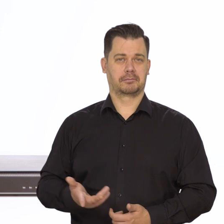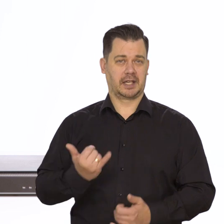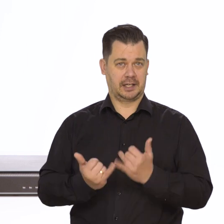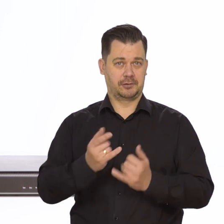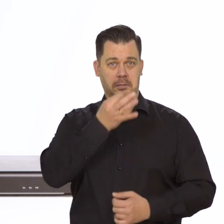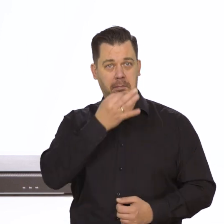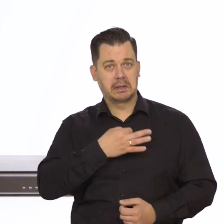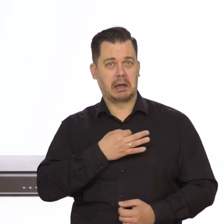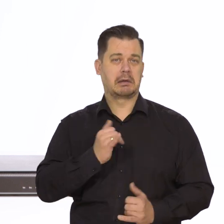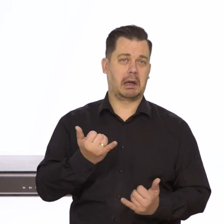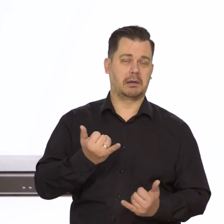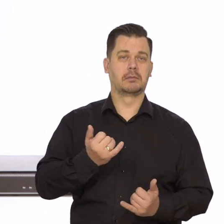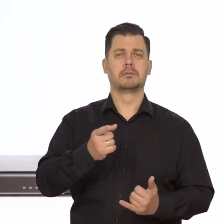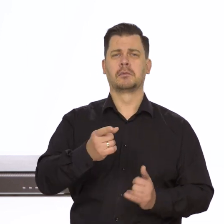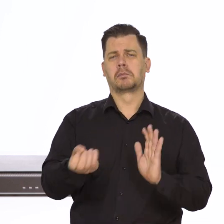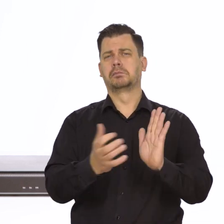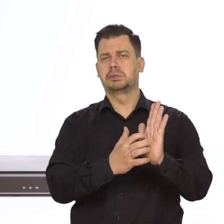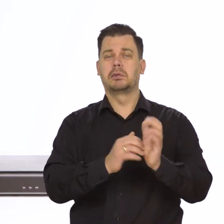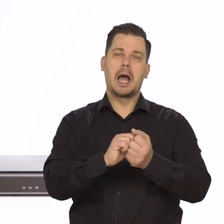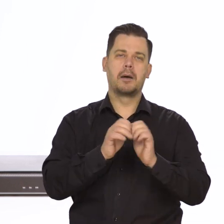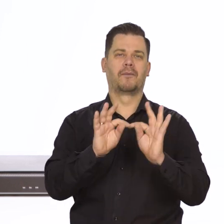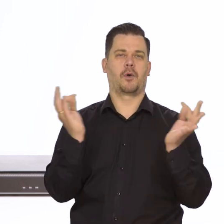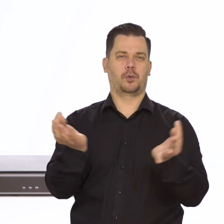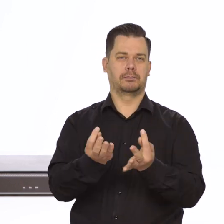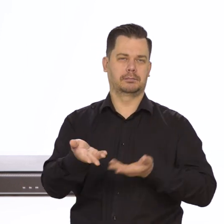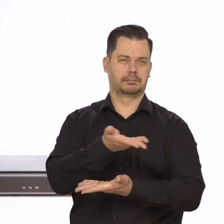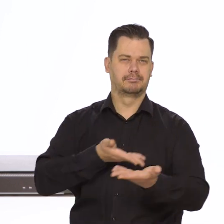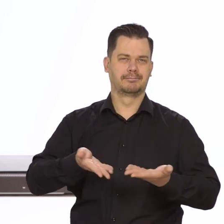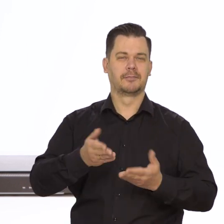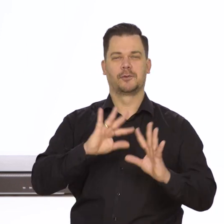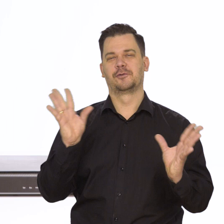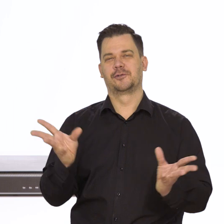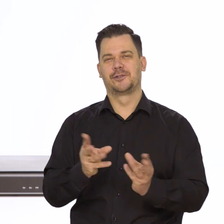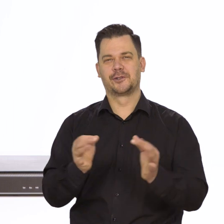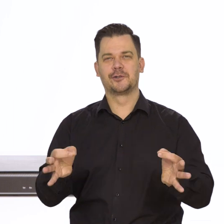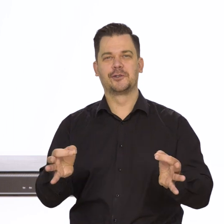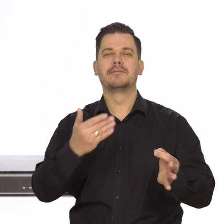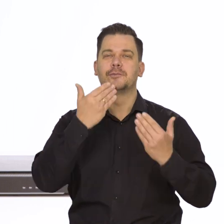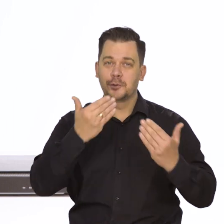A jeśli masz pytanie, zostaw je pod filmem lub zapytaj na naszym forum. I w